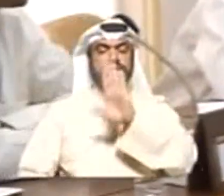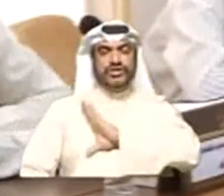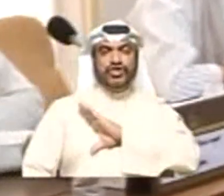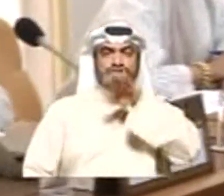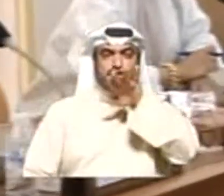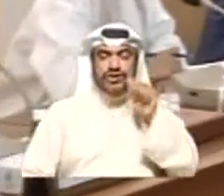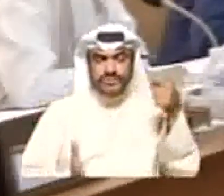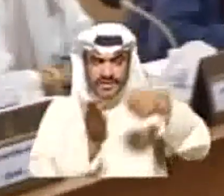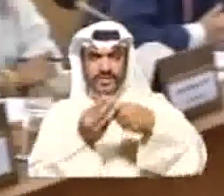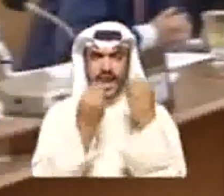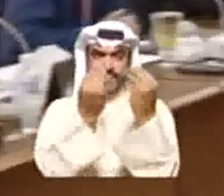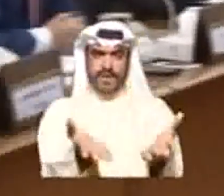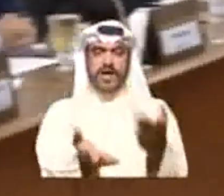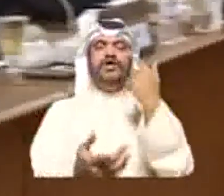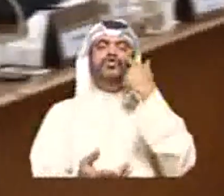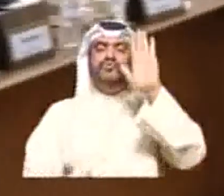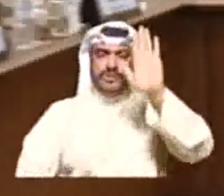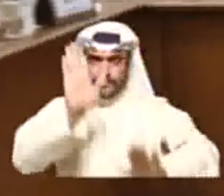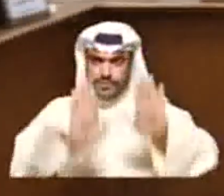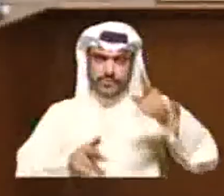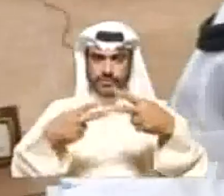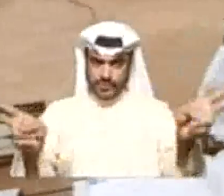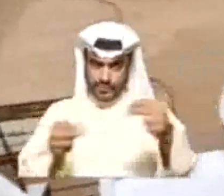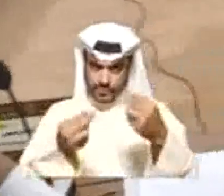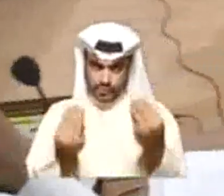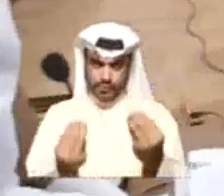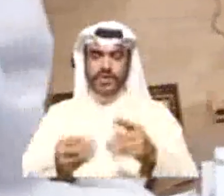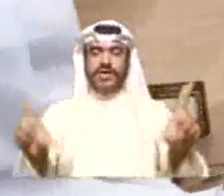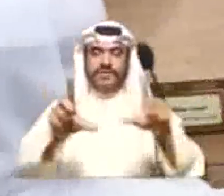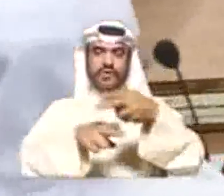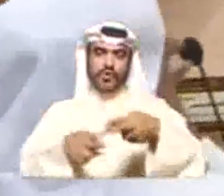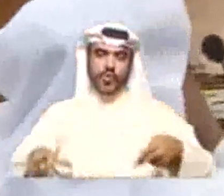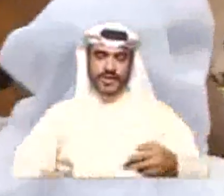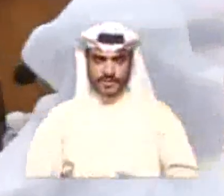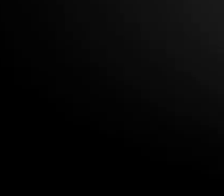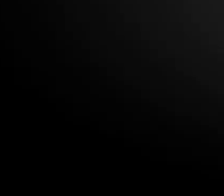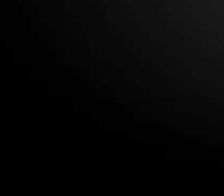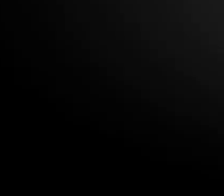والمقترحات المدرجة على جدول أعمالها. نواف الشراكي، تلفزيون دولة الكويت.